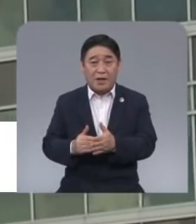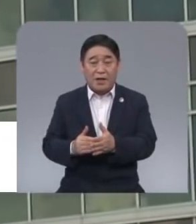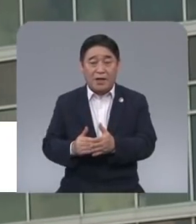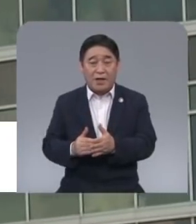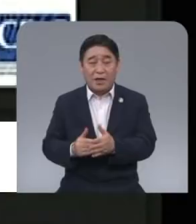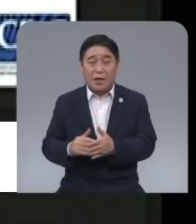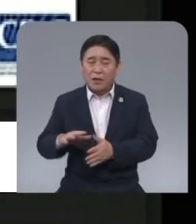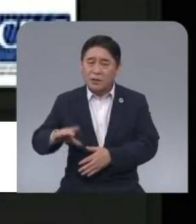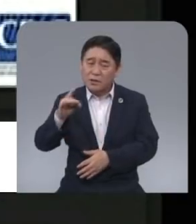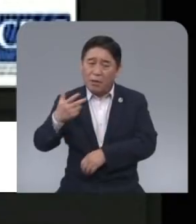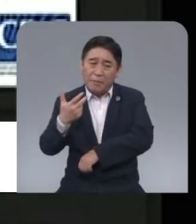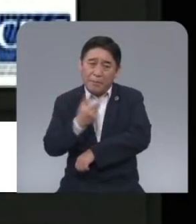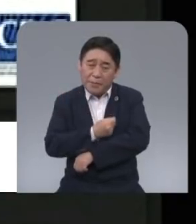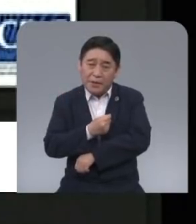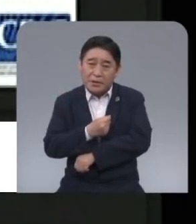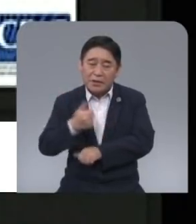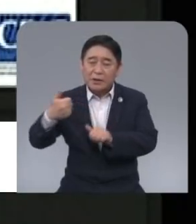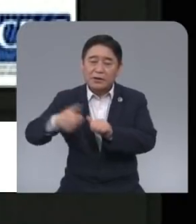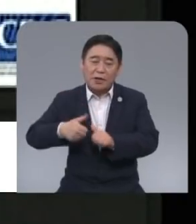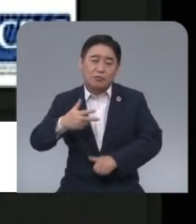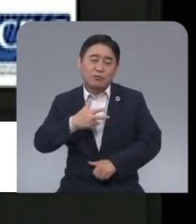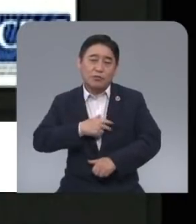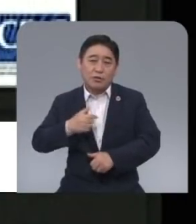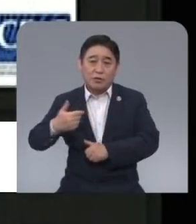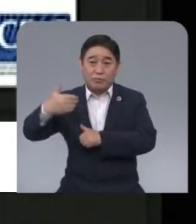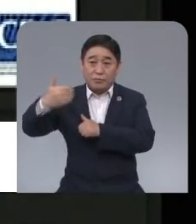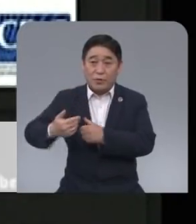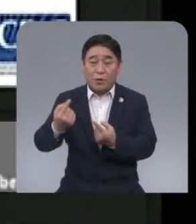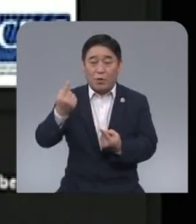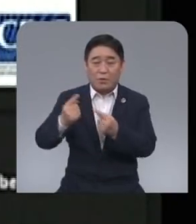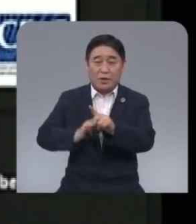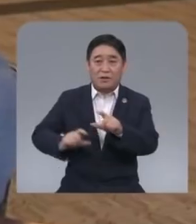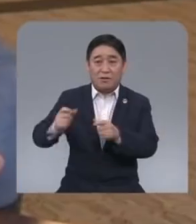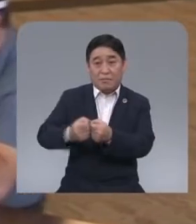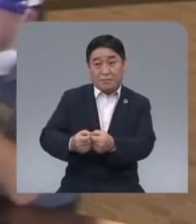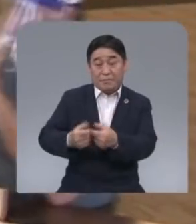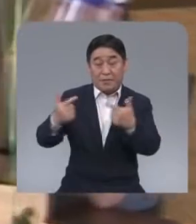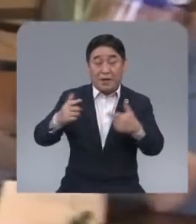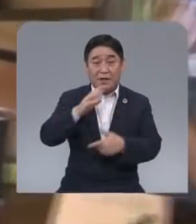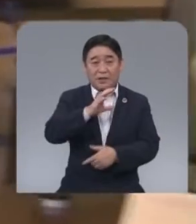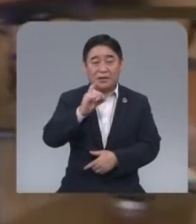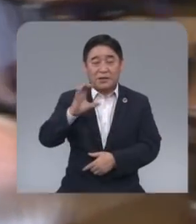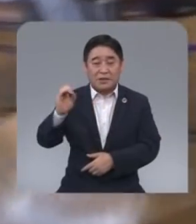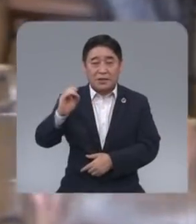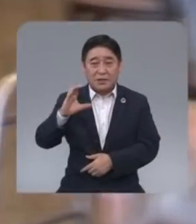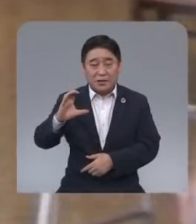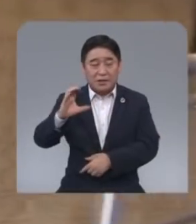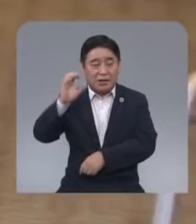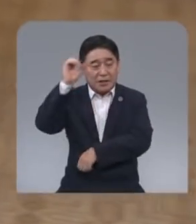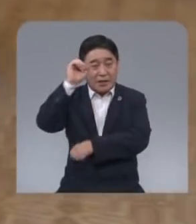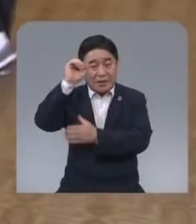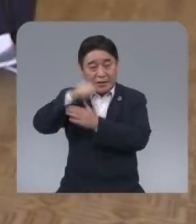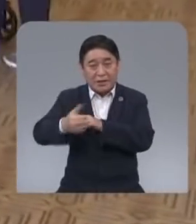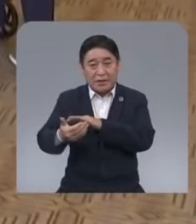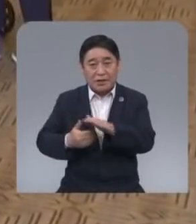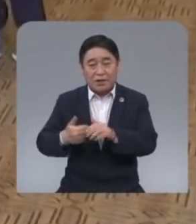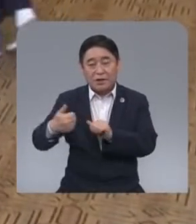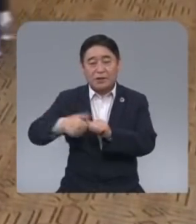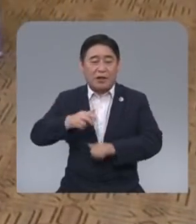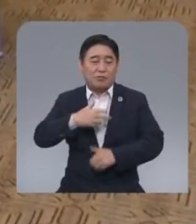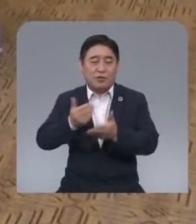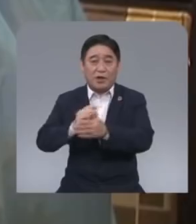대상자가 당초 예방접종자문위원회 공고안보다 확대됐습니다. CDC 승인에 앞서 자문위가 공고한 추가